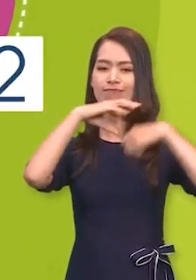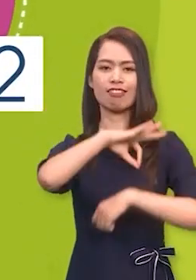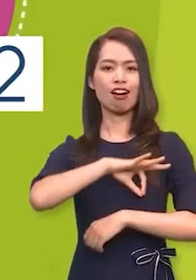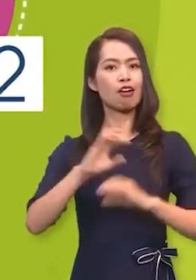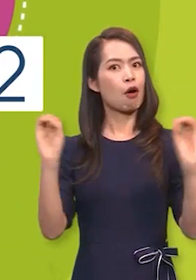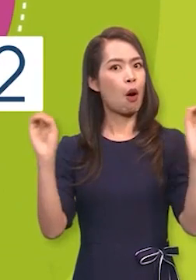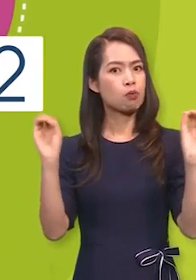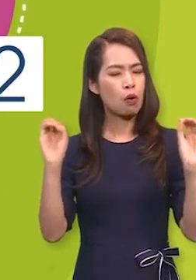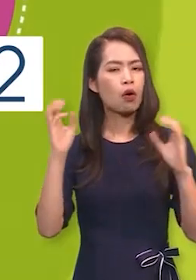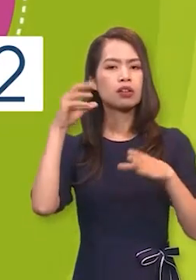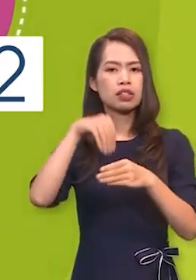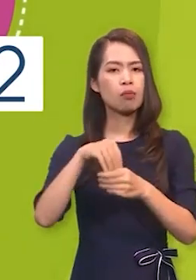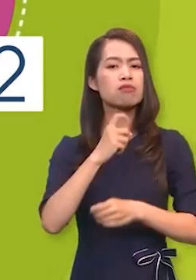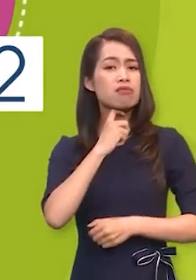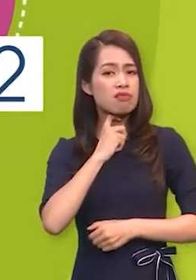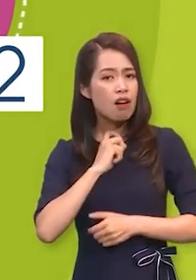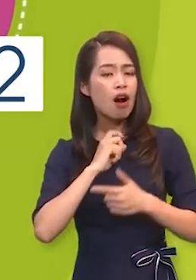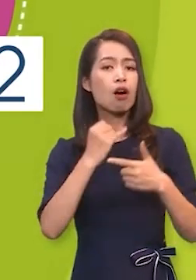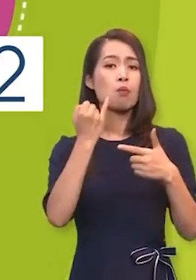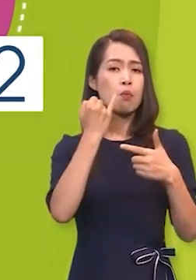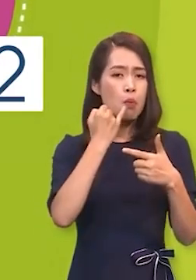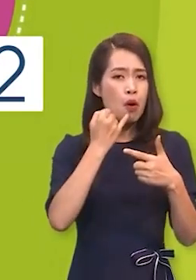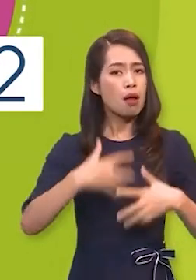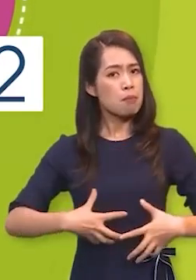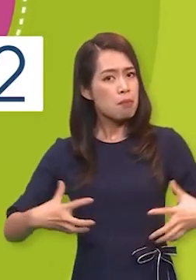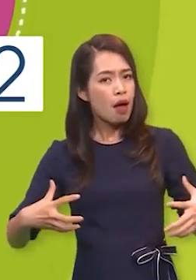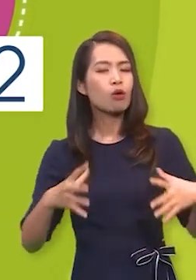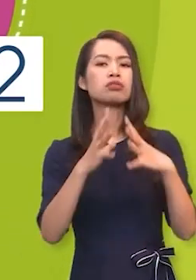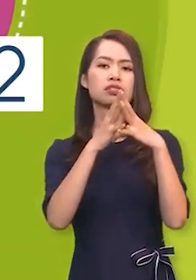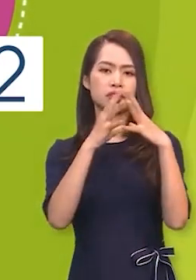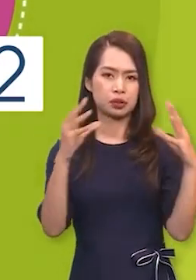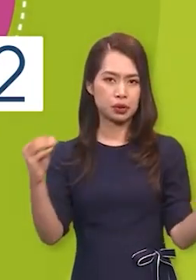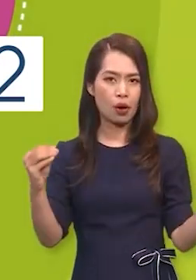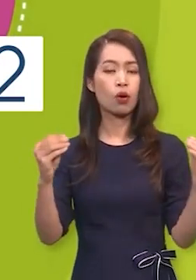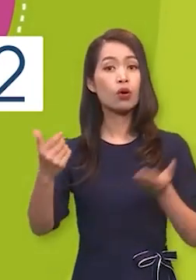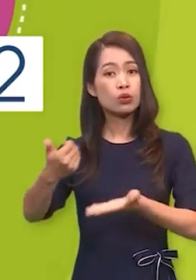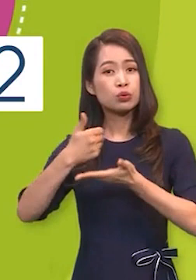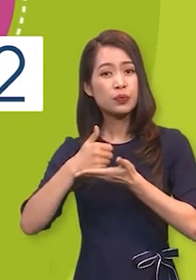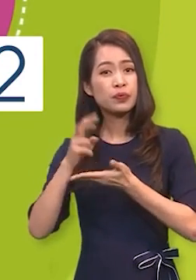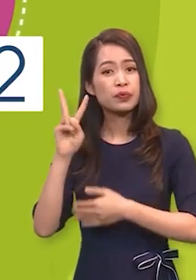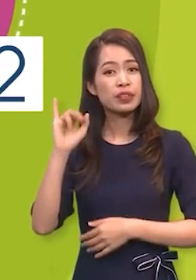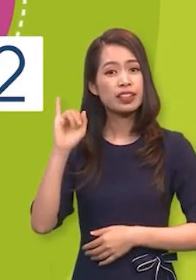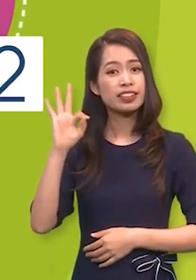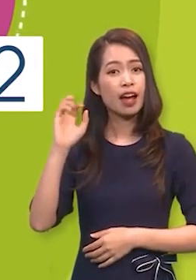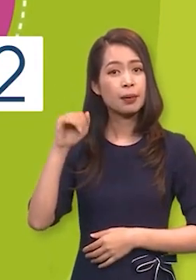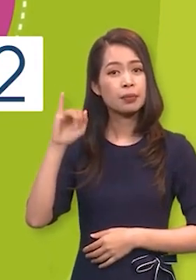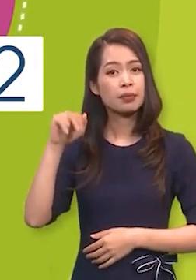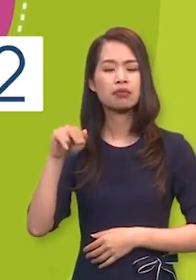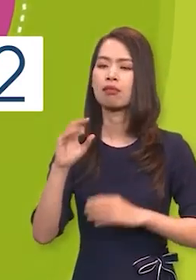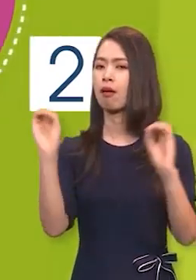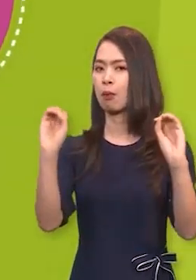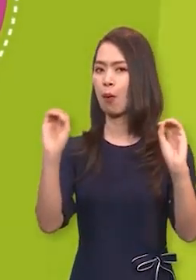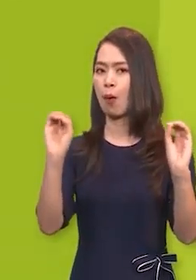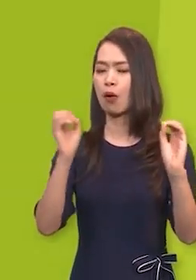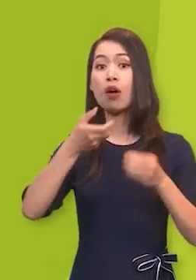chất không có lợi cho sức khỏe như nhiều đường, muối, chất béo bão hòa và chuyển hóa nhưng ít các khoáng chất, vitamin và chất